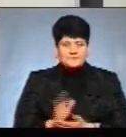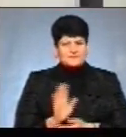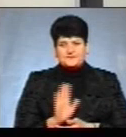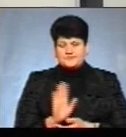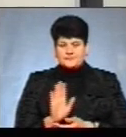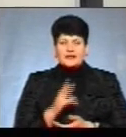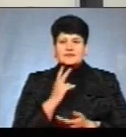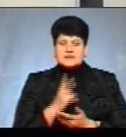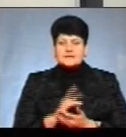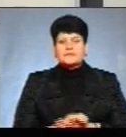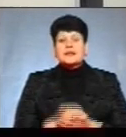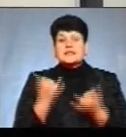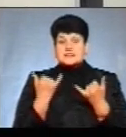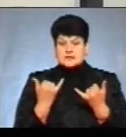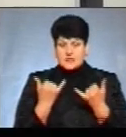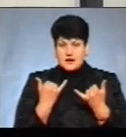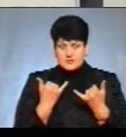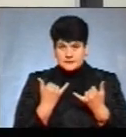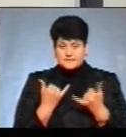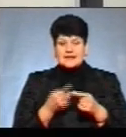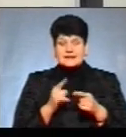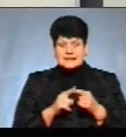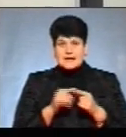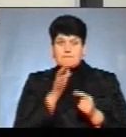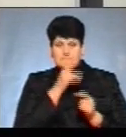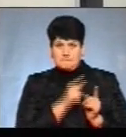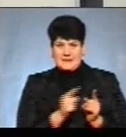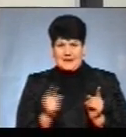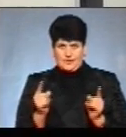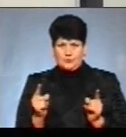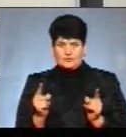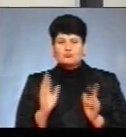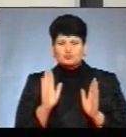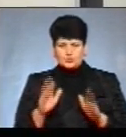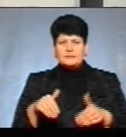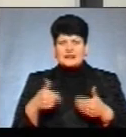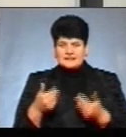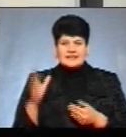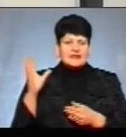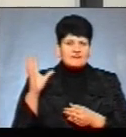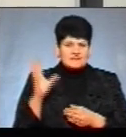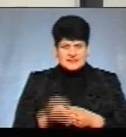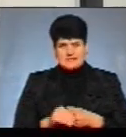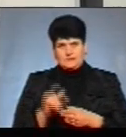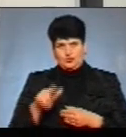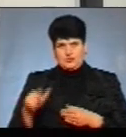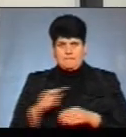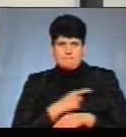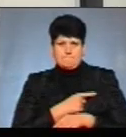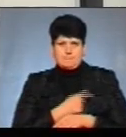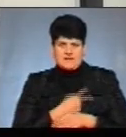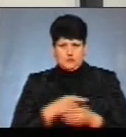так? Ну, ні, дивіться, зараз, на даний час, оцей перехідний період, ми будемо надавати всім медичну